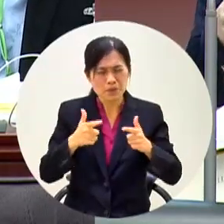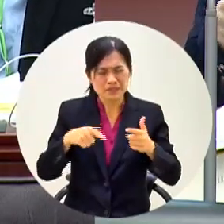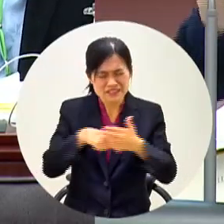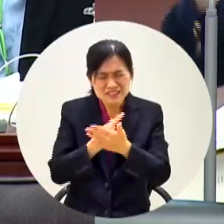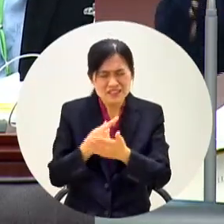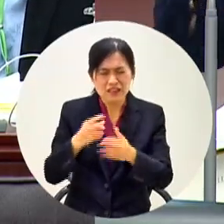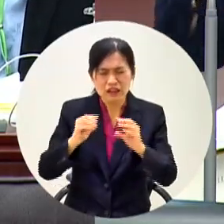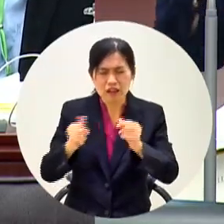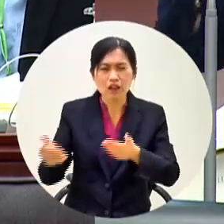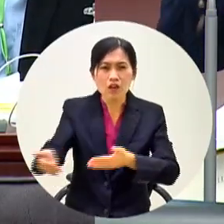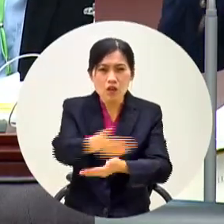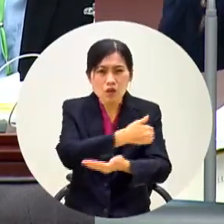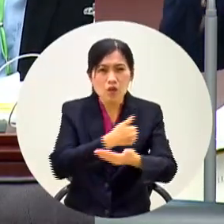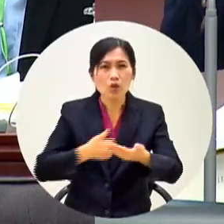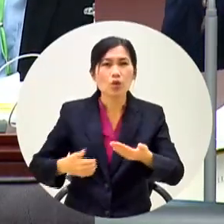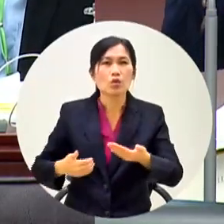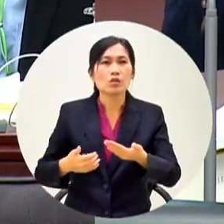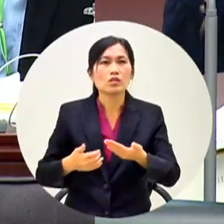看法怎么样？